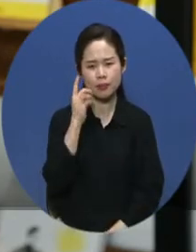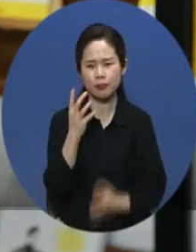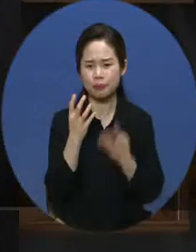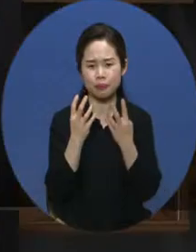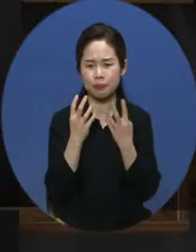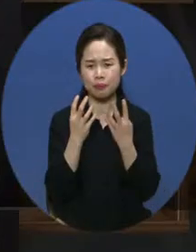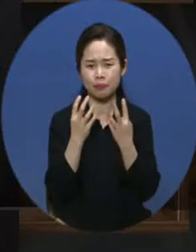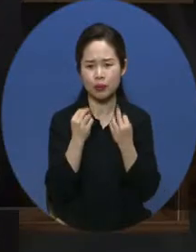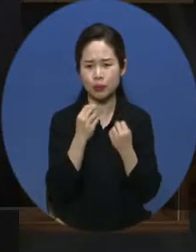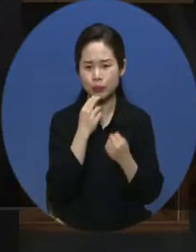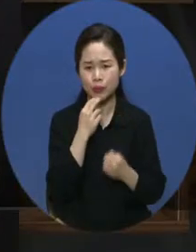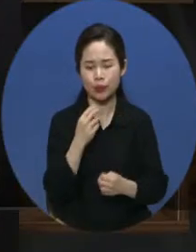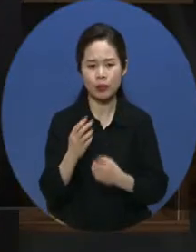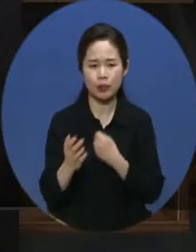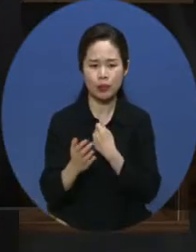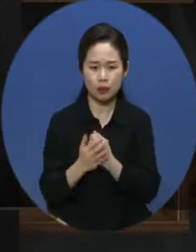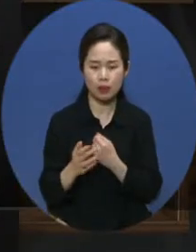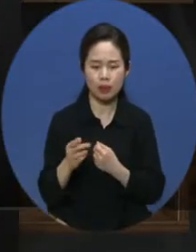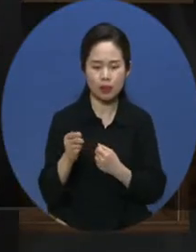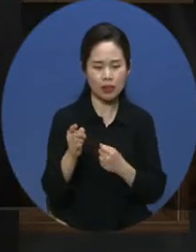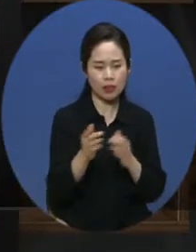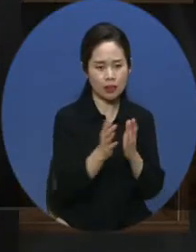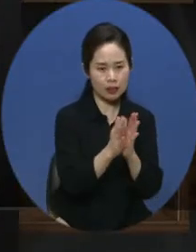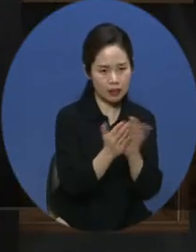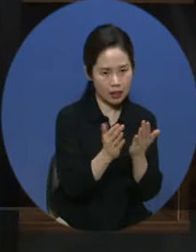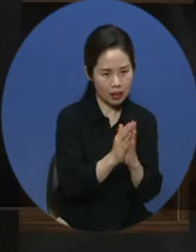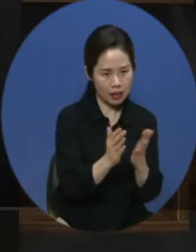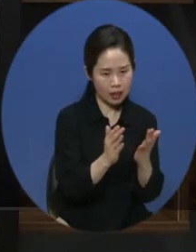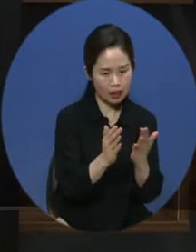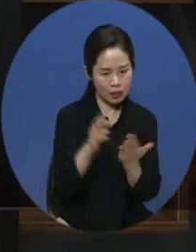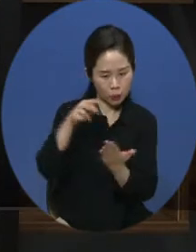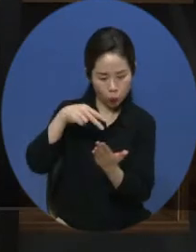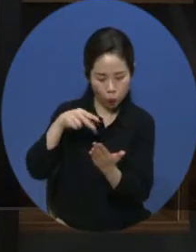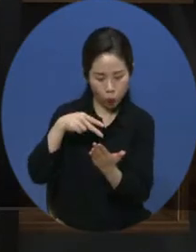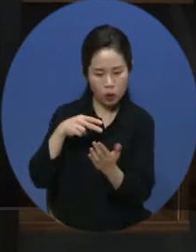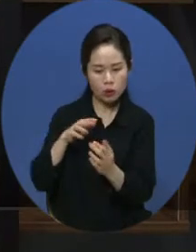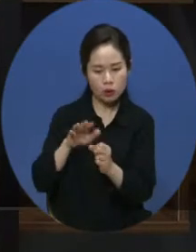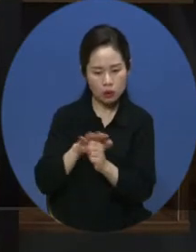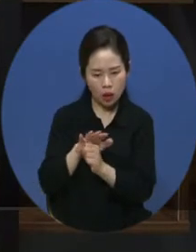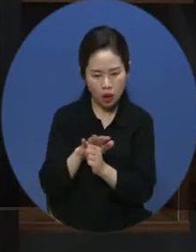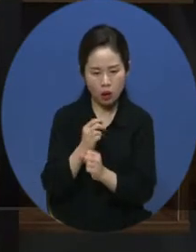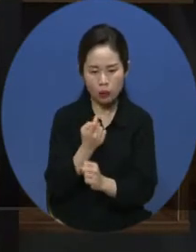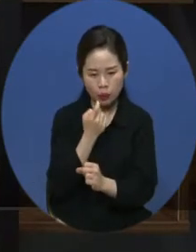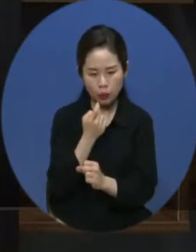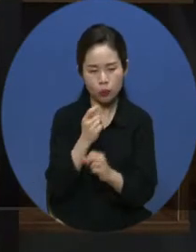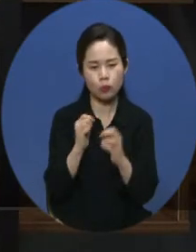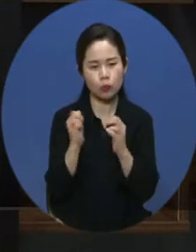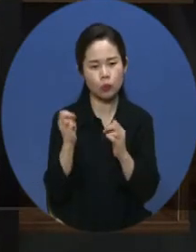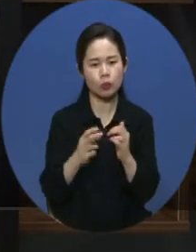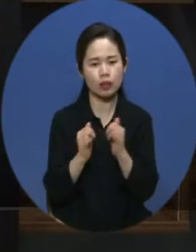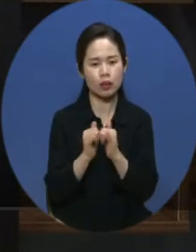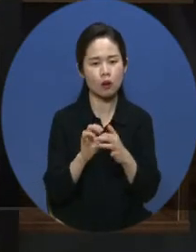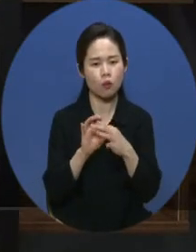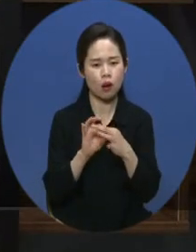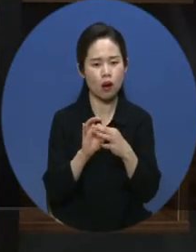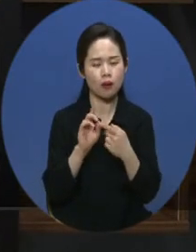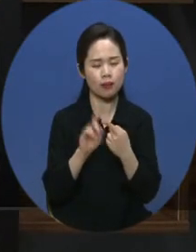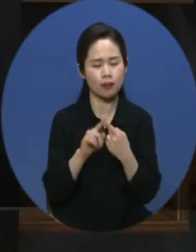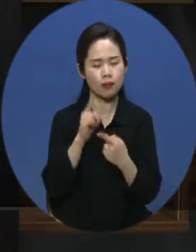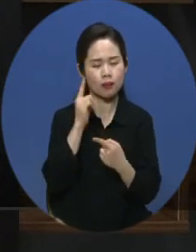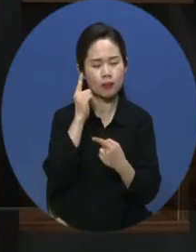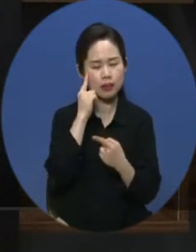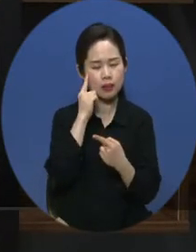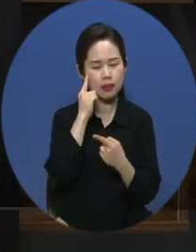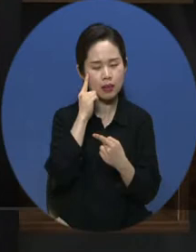그래서 책을 통해서라도 사랑이라는 것도 좀 배우고 인간관계에 대한 생각을 한 번쯤 해볼 수